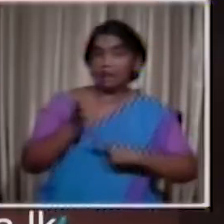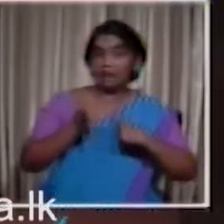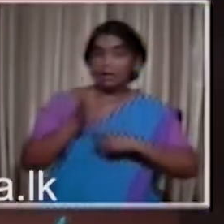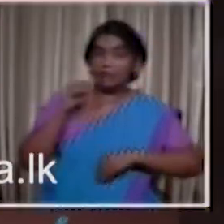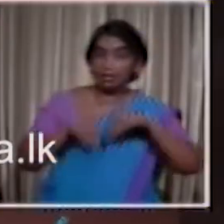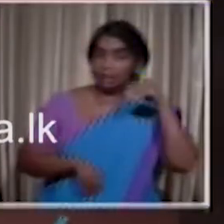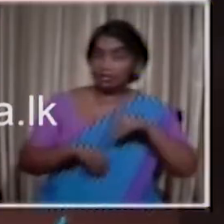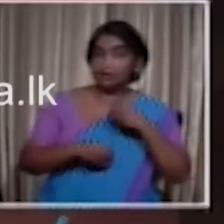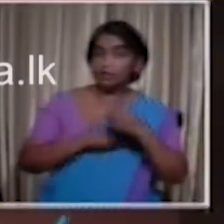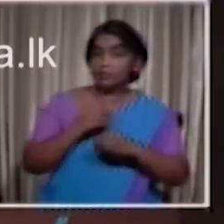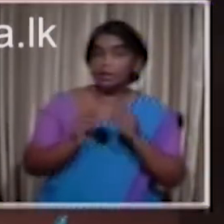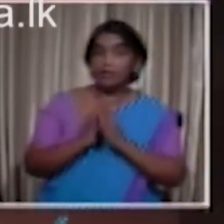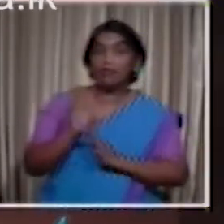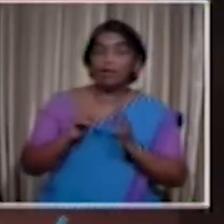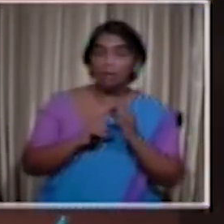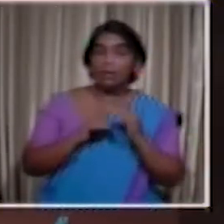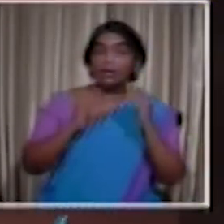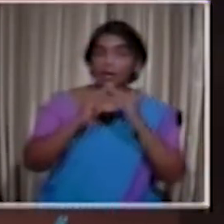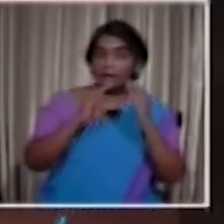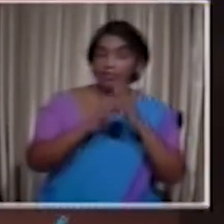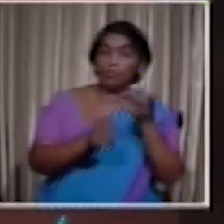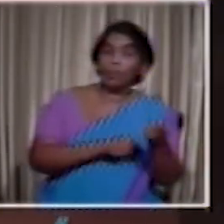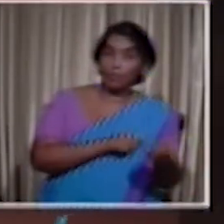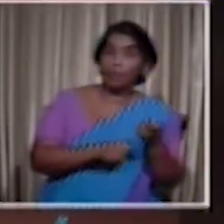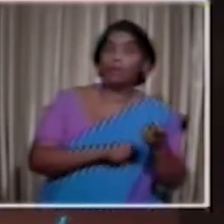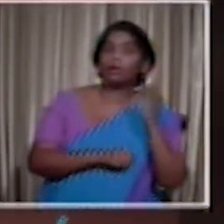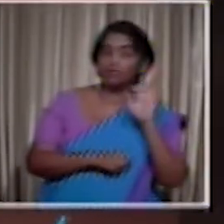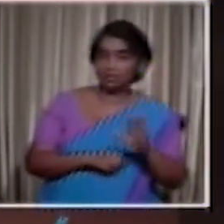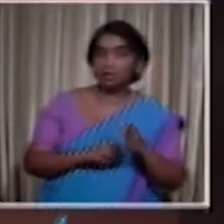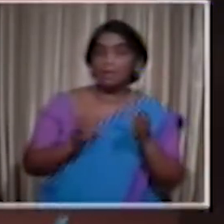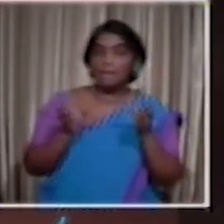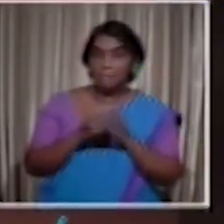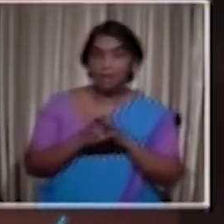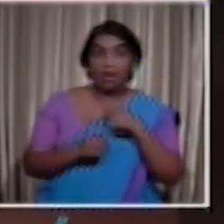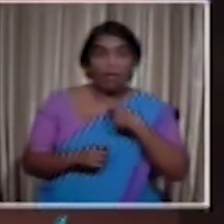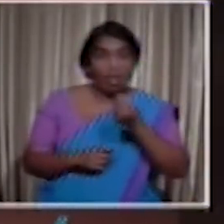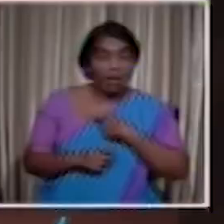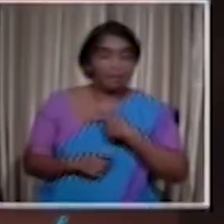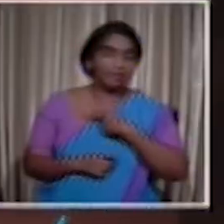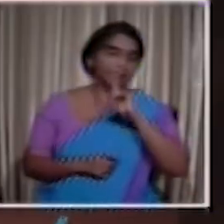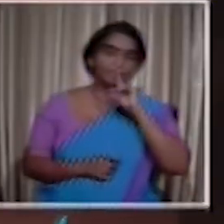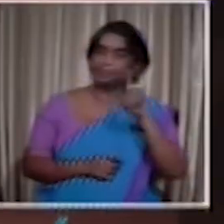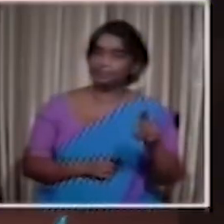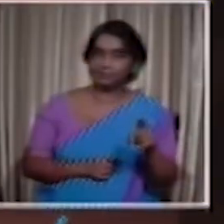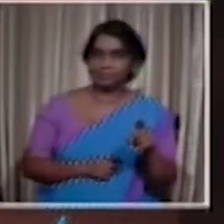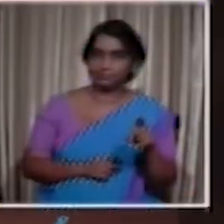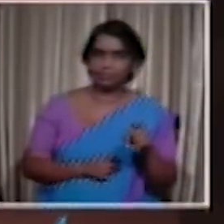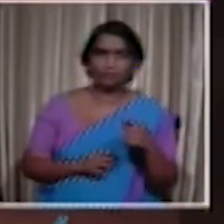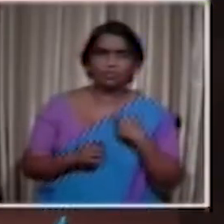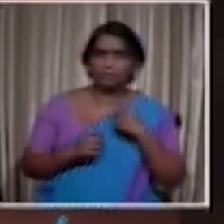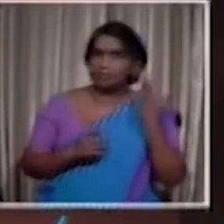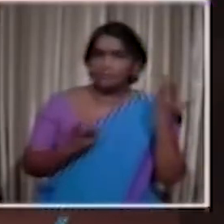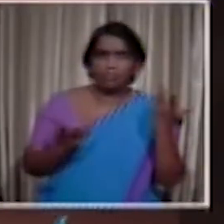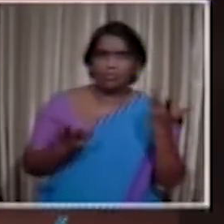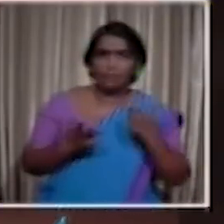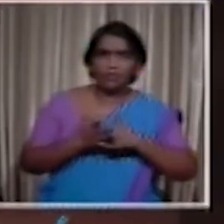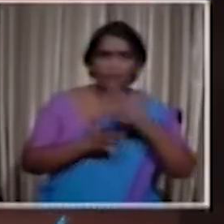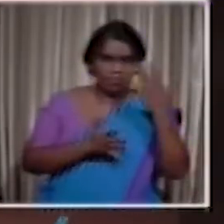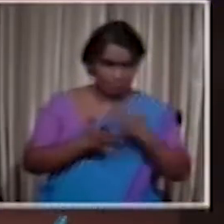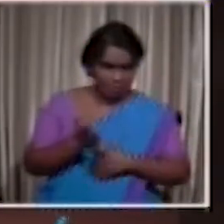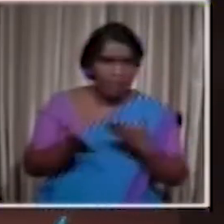විසින් මන්ත්‍රීවරුන්ගේ ගෙවල් වලට පහර දීමට නියමිත තිබෙනවා කියලා අපේ පක්ෂය නම සඳහන් කරලා තිබෙනවා. මන්දල ගණන කමිටුවේ මෙනි වාර්තාවක් ඇවිල්ලා